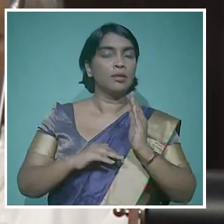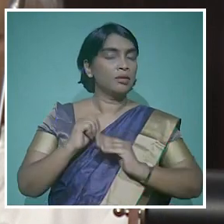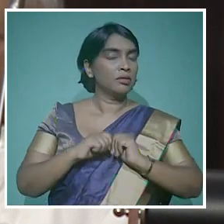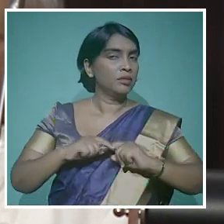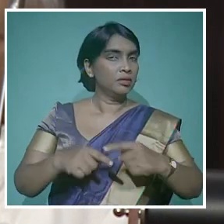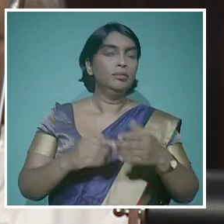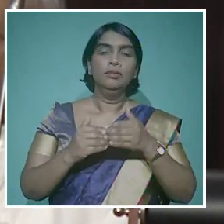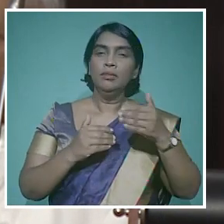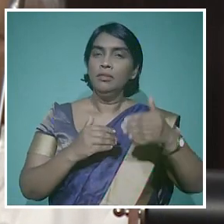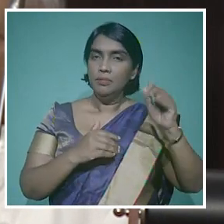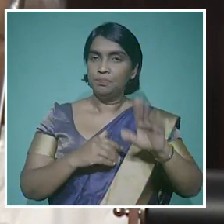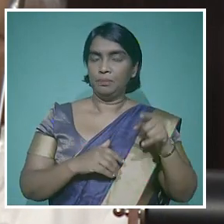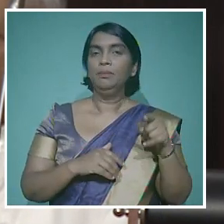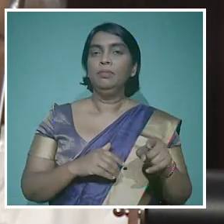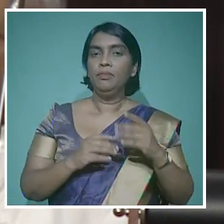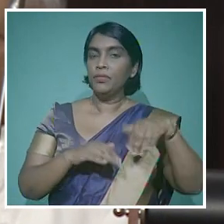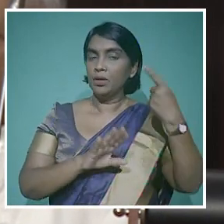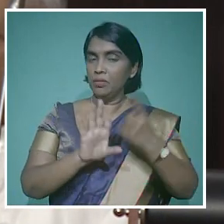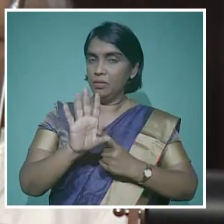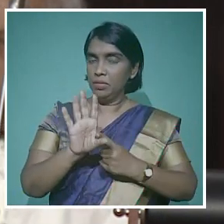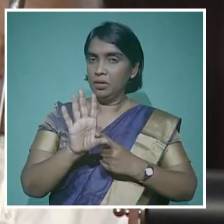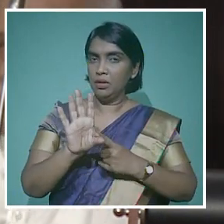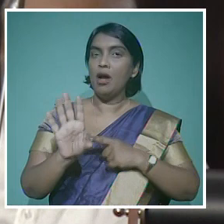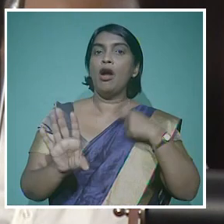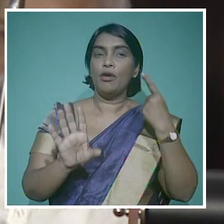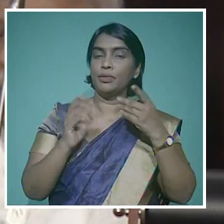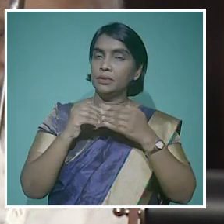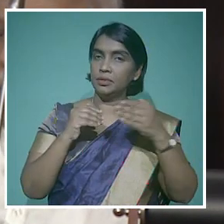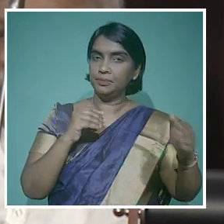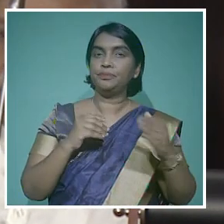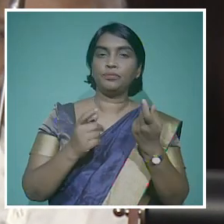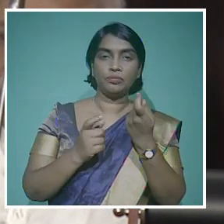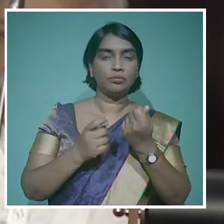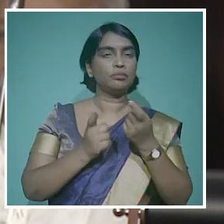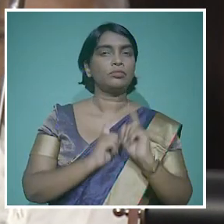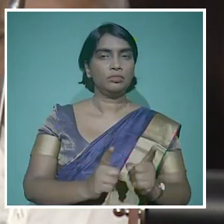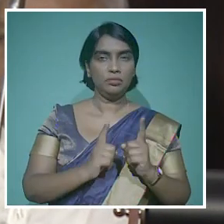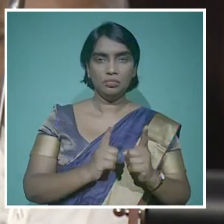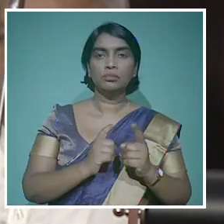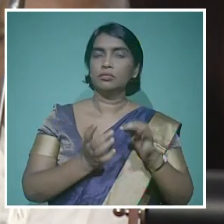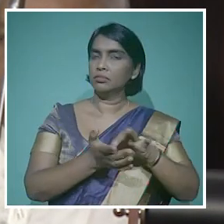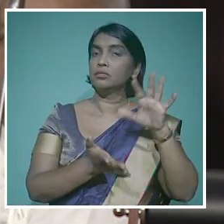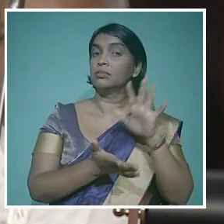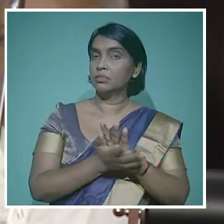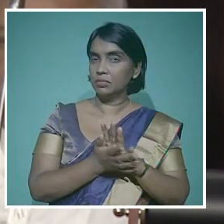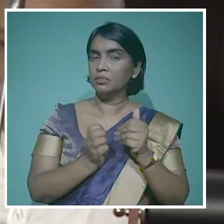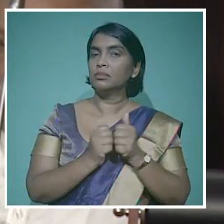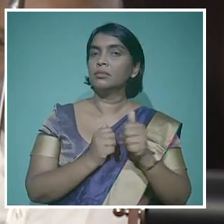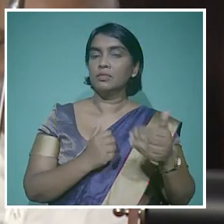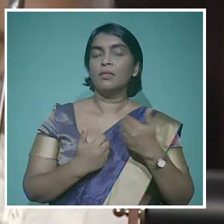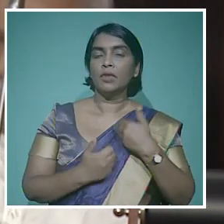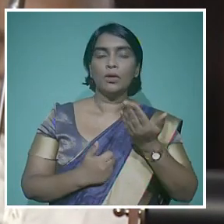ඔස්සේම ඉදිරියට යෑමෙන් ලබන අවුරුද්ද ඇතුළත ආර්ථික ස්ථාවරයත් තහවුරු කර ගැනීමට